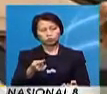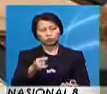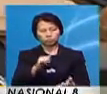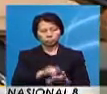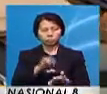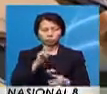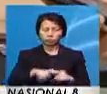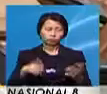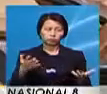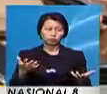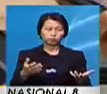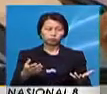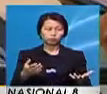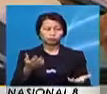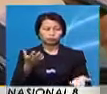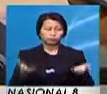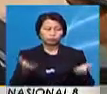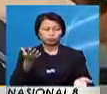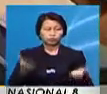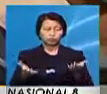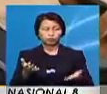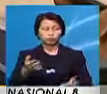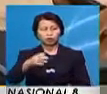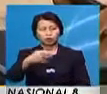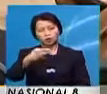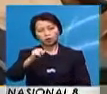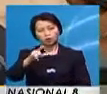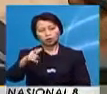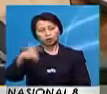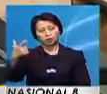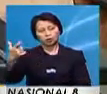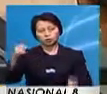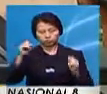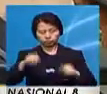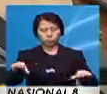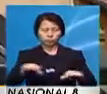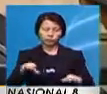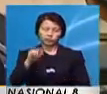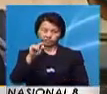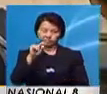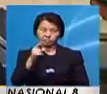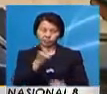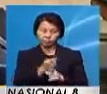memang tak boleh saya kan, tapi mungkin hal-hal lain tu mungkin boleh buatlah saya kan.